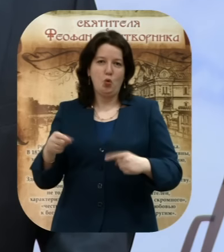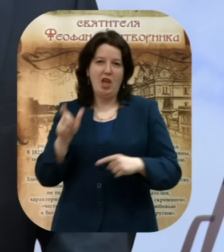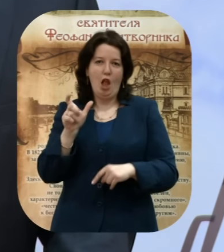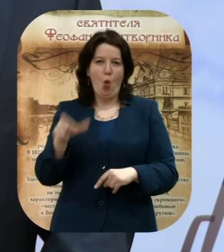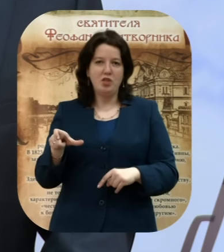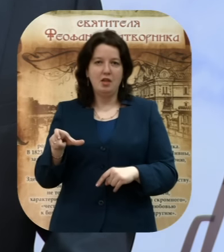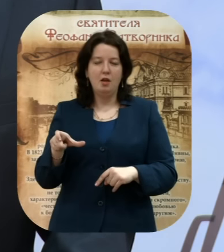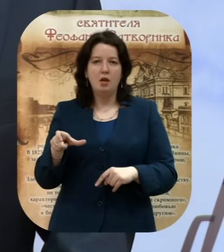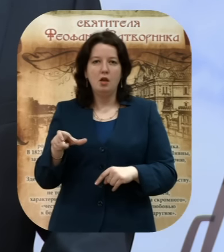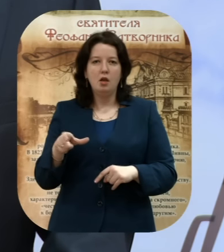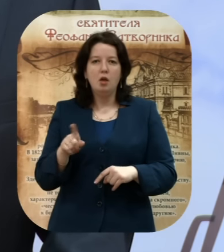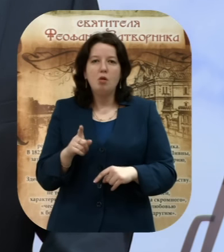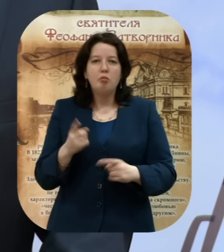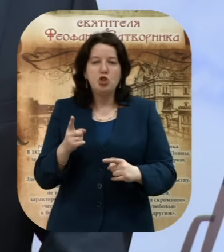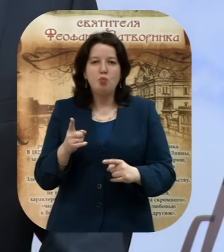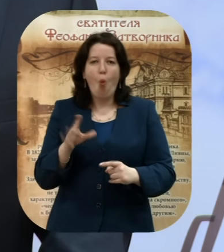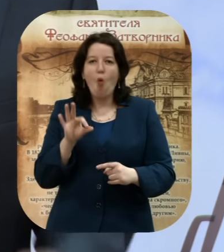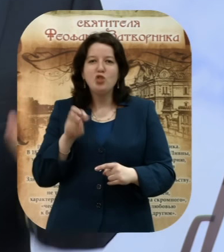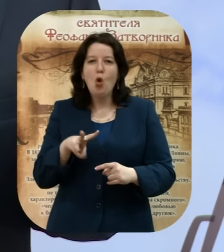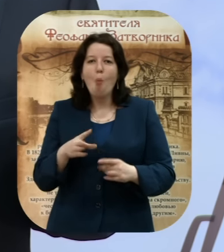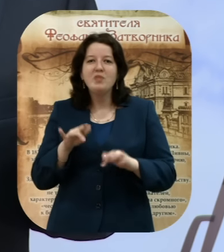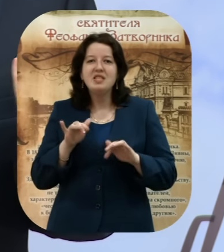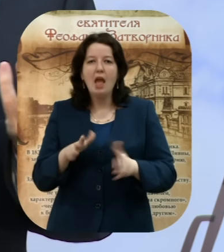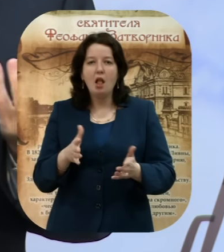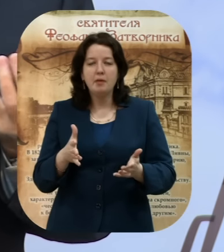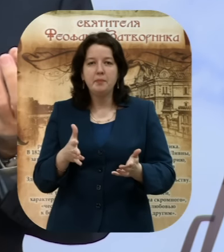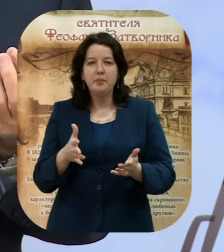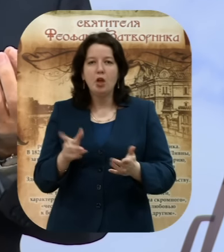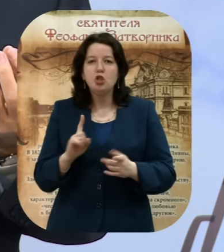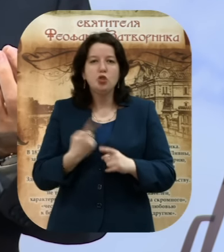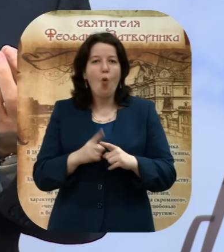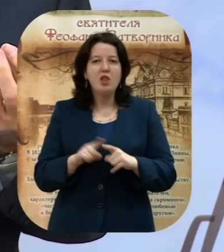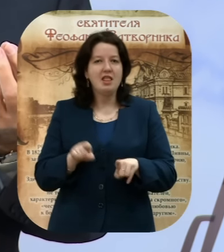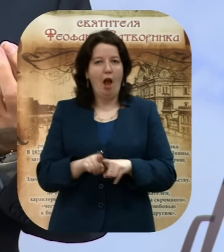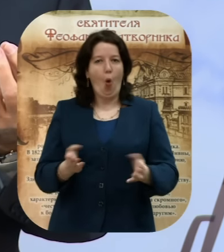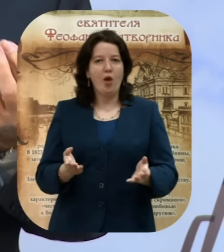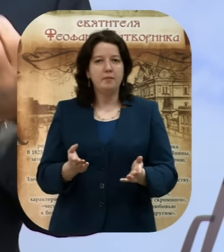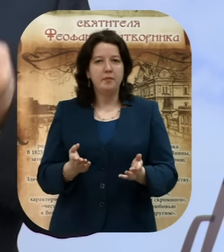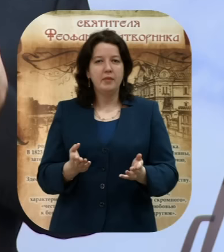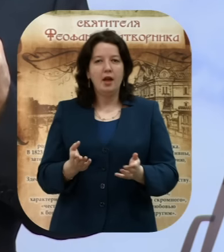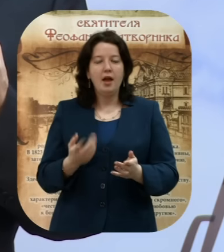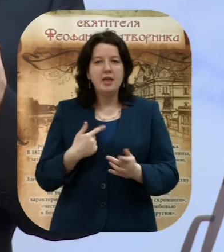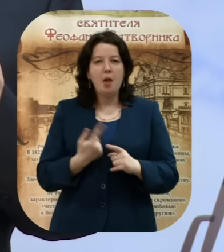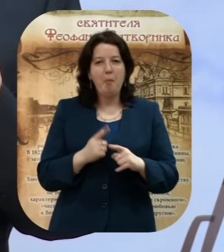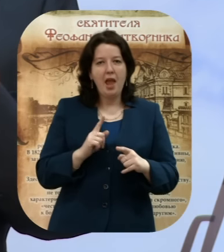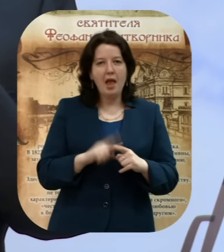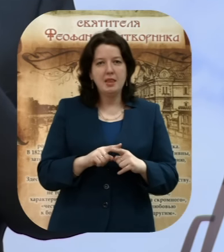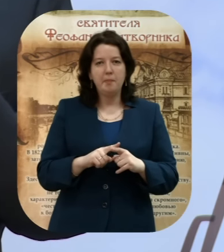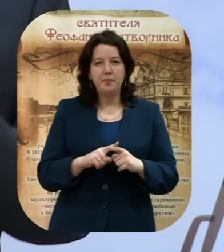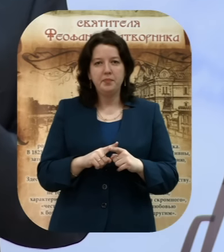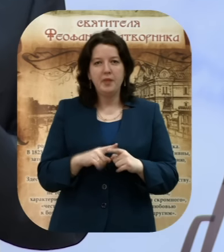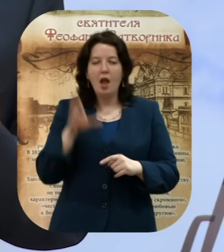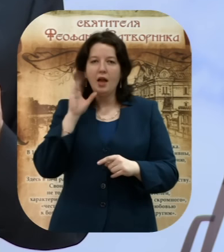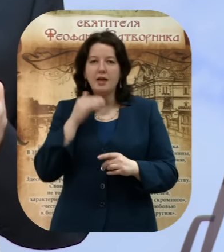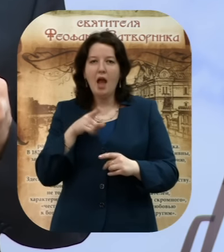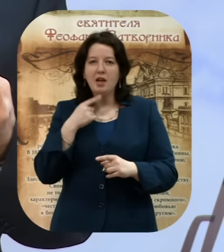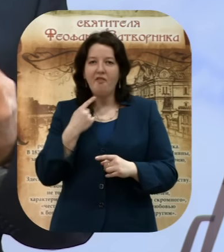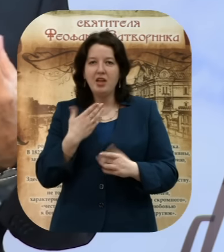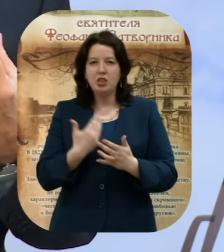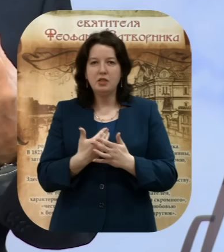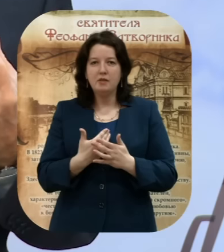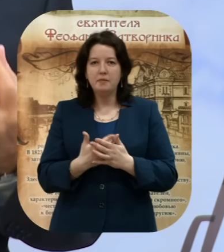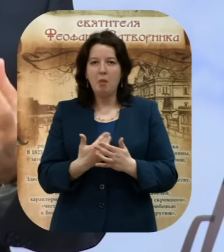И в чем дело? Что это такое? И при этом, когда говоришь с